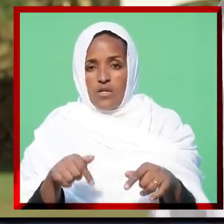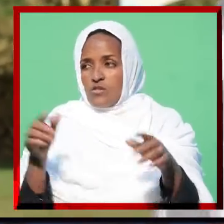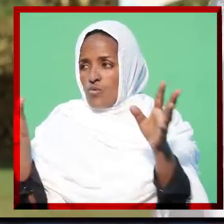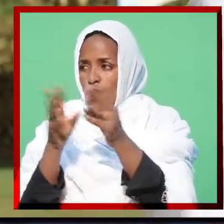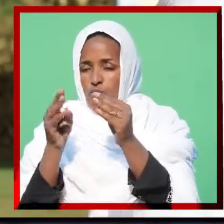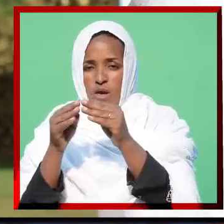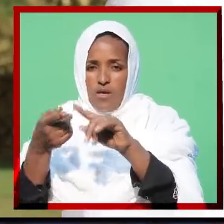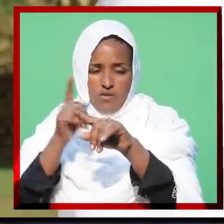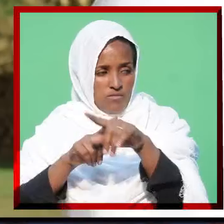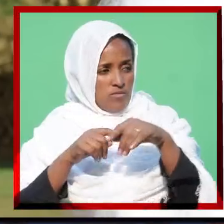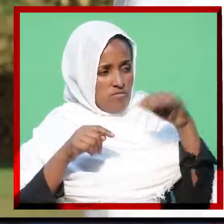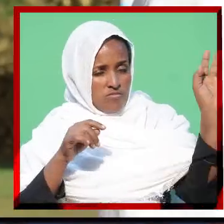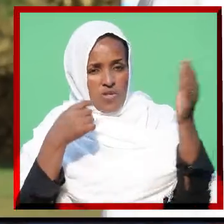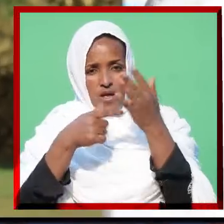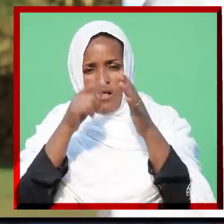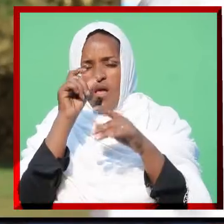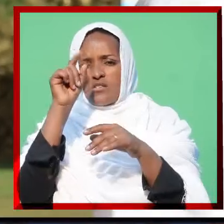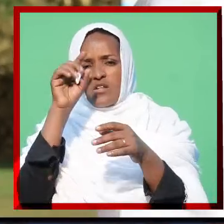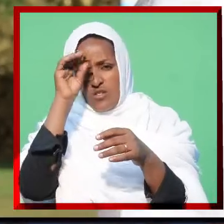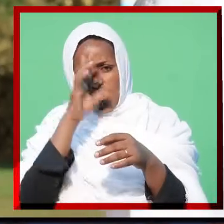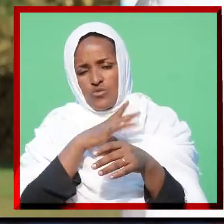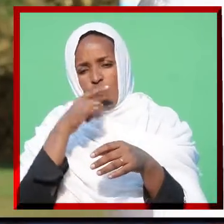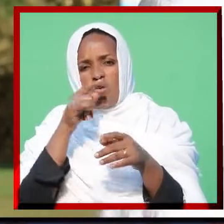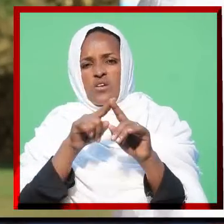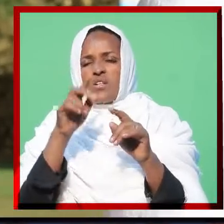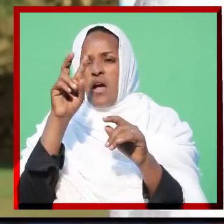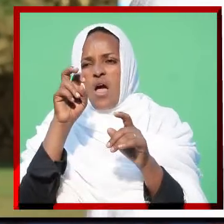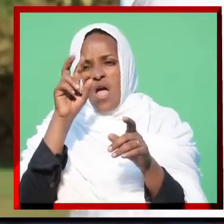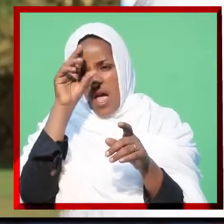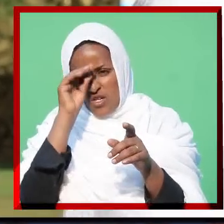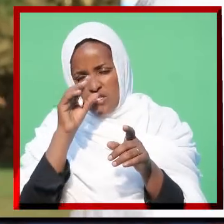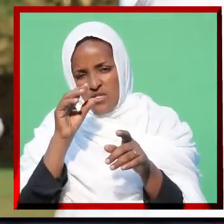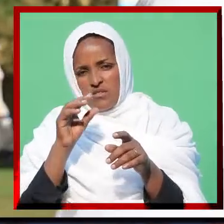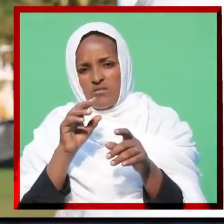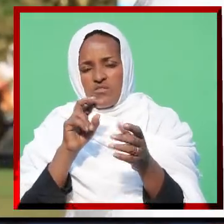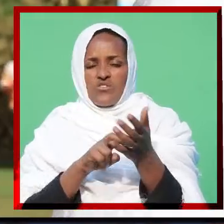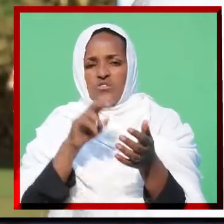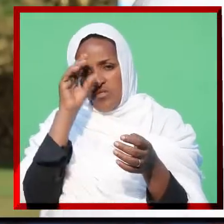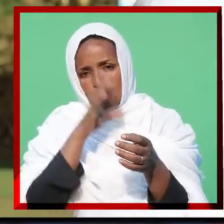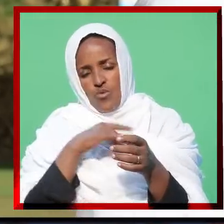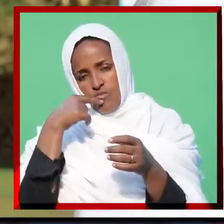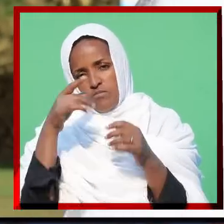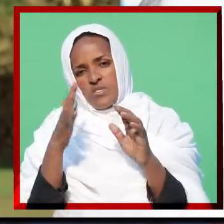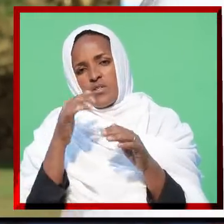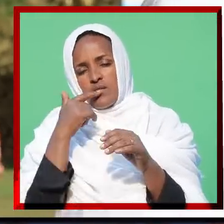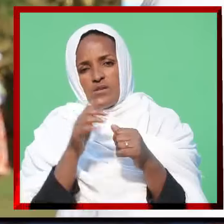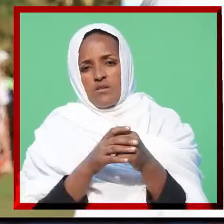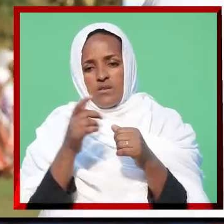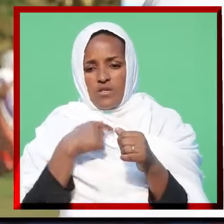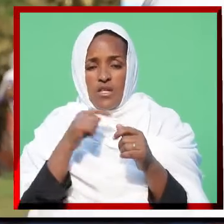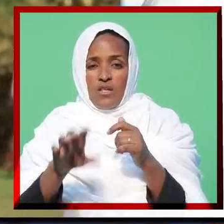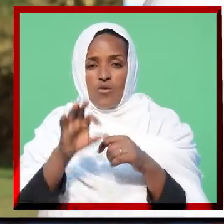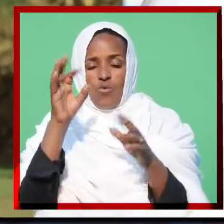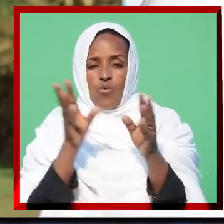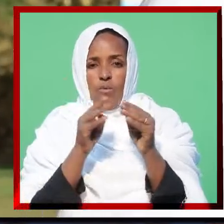ጉባኤ ሲመለስ እንደው እነሱ 11000 ሰው ነው ብለዋል፣ ግን 20000 ይመስለኛል ሚልም ይኖር ይችላል። እንደው የተገኘውበት